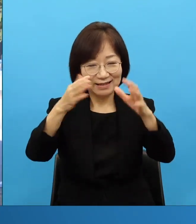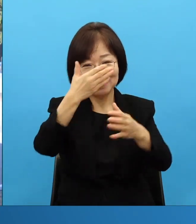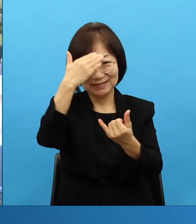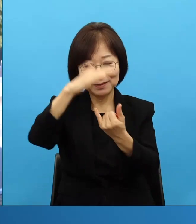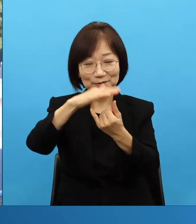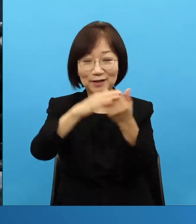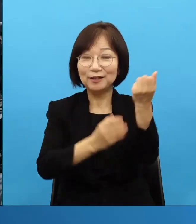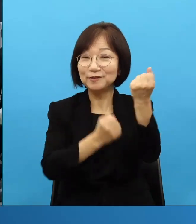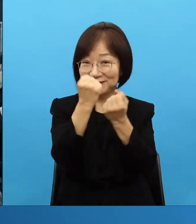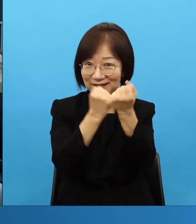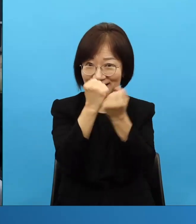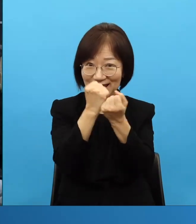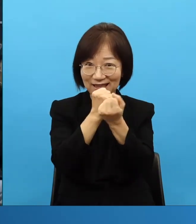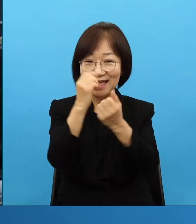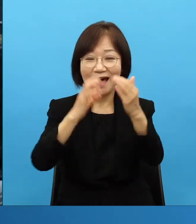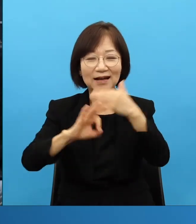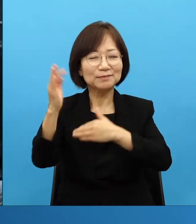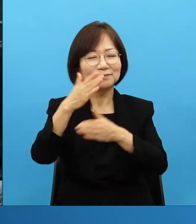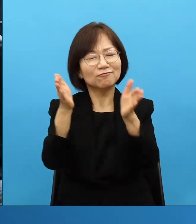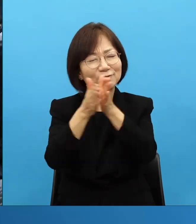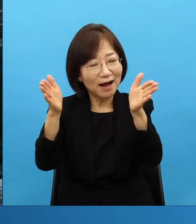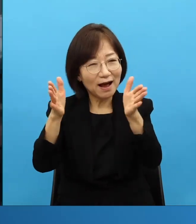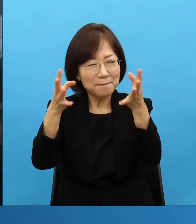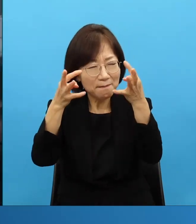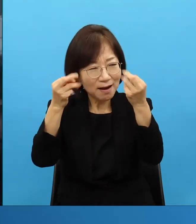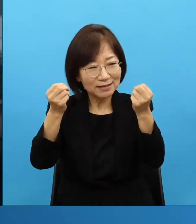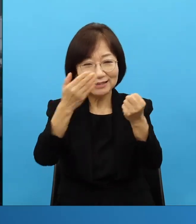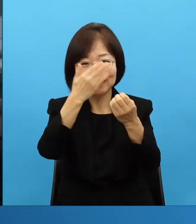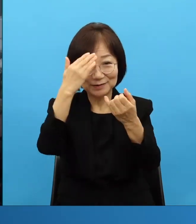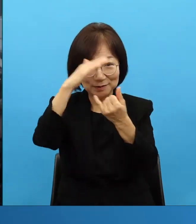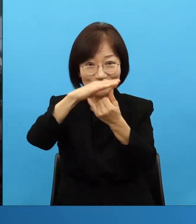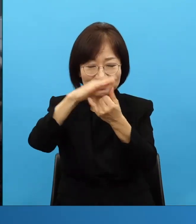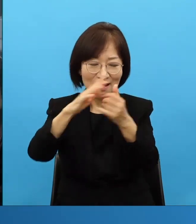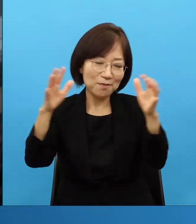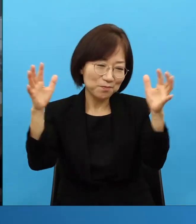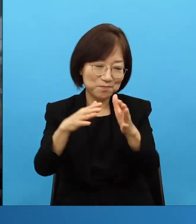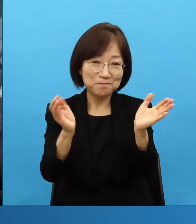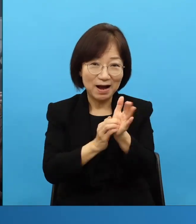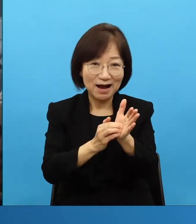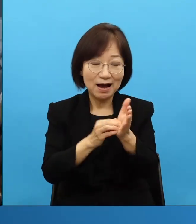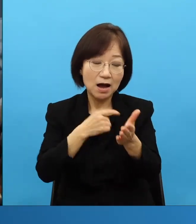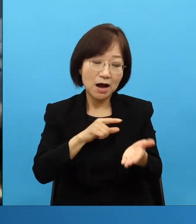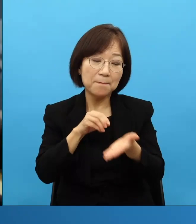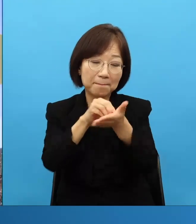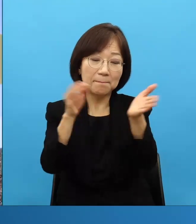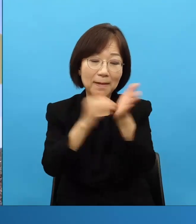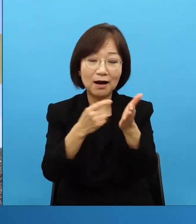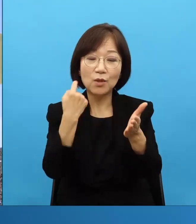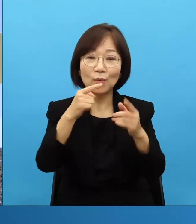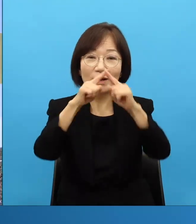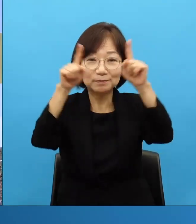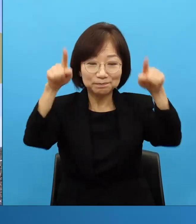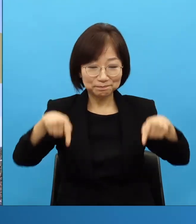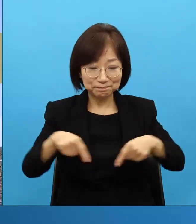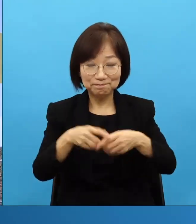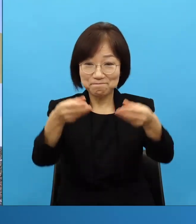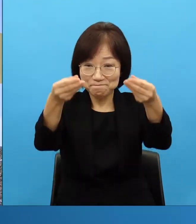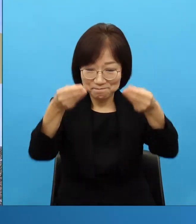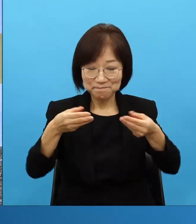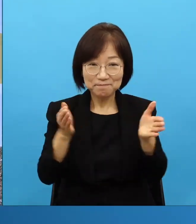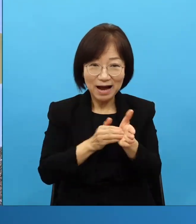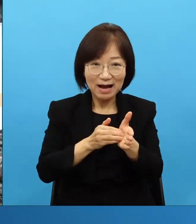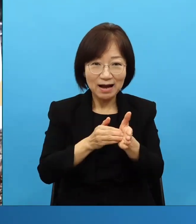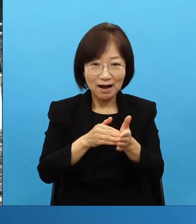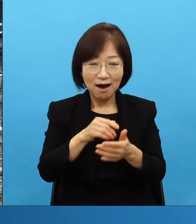출발한 많은 랩넌트와 사역자들이 덕평으로 모였습니다. 등록 후에는 노란 종이를 하나씩 받았는데요. RUTC 곳곳에 있는 메시지